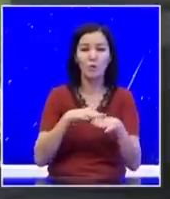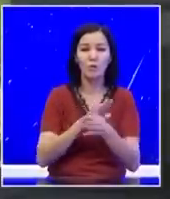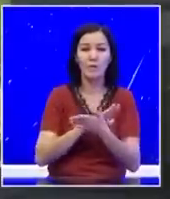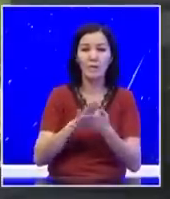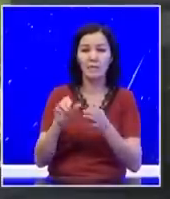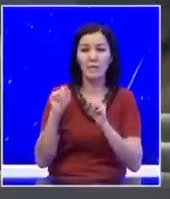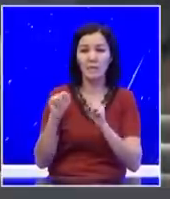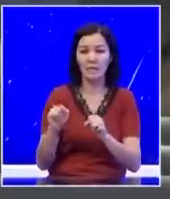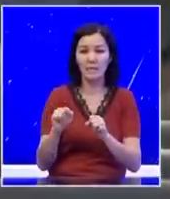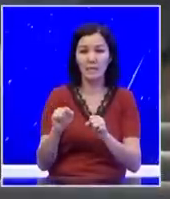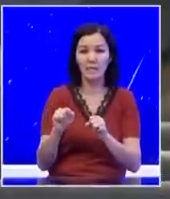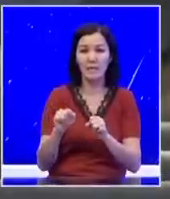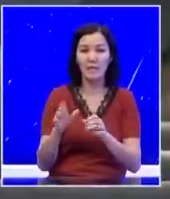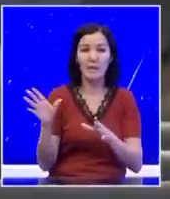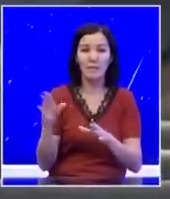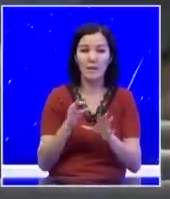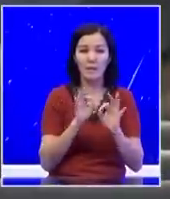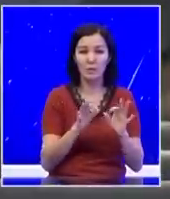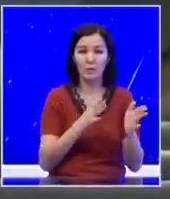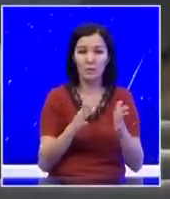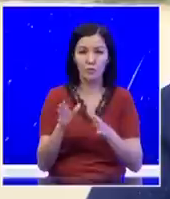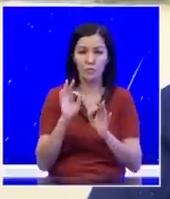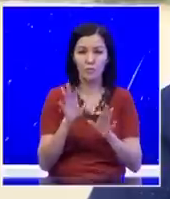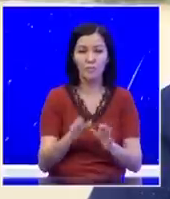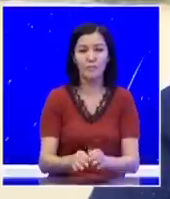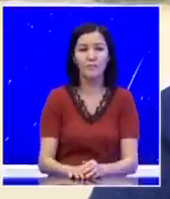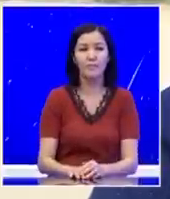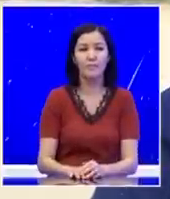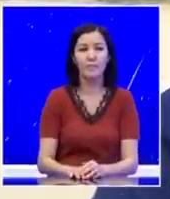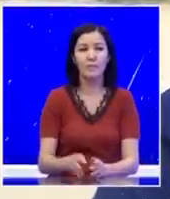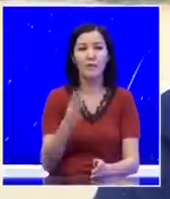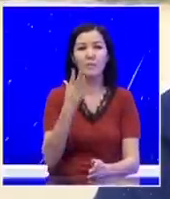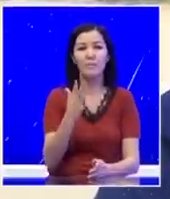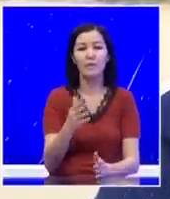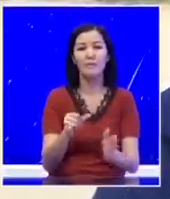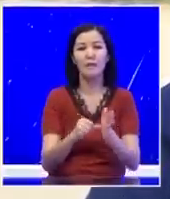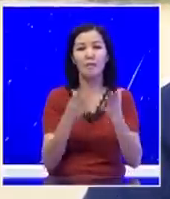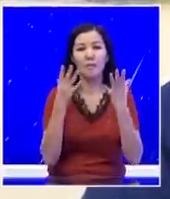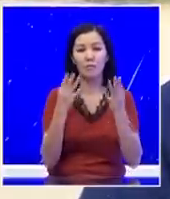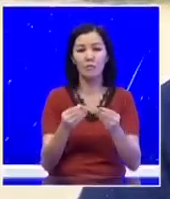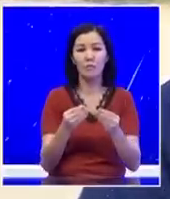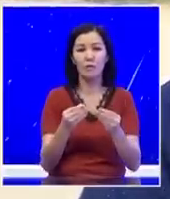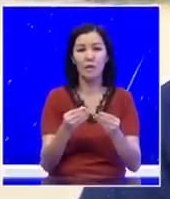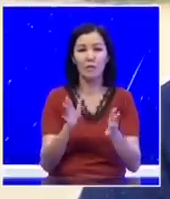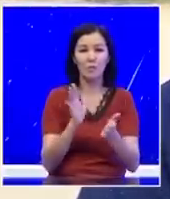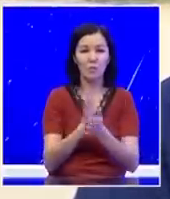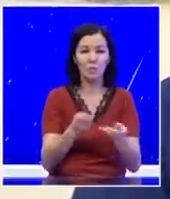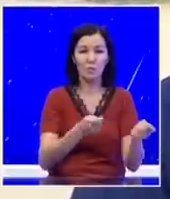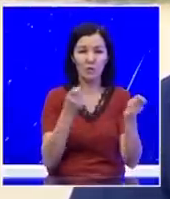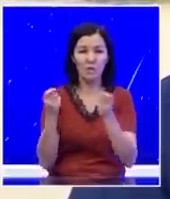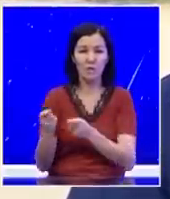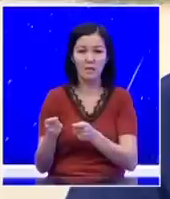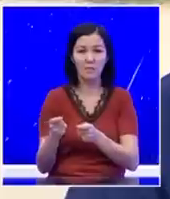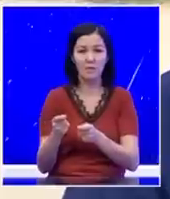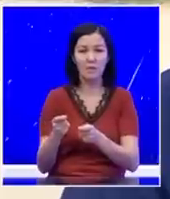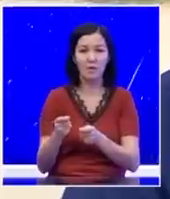сақтаса болғаны, тазалықшылар жұмыстарын тиянақты атқарады. 5 күнде 6 күнде шығаратымыз. Қазымда күн жылынғаннан бері 3 күнде